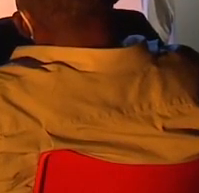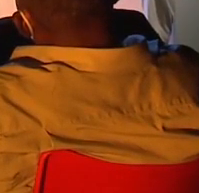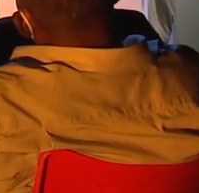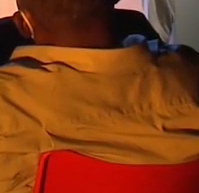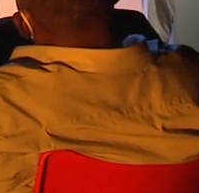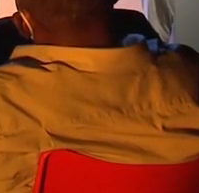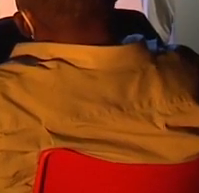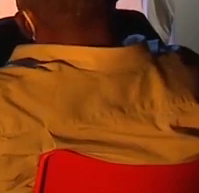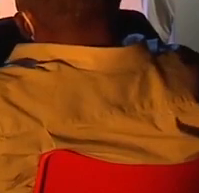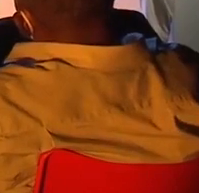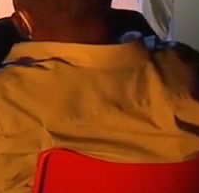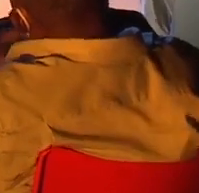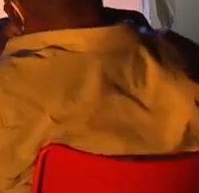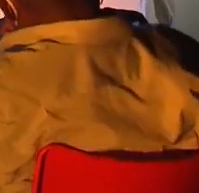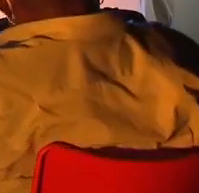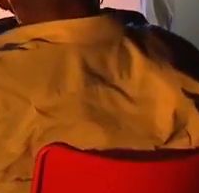Yécric.